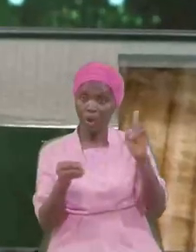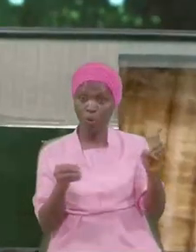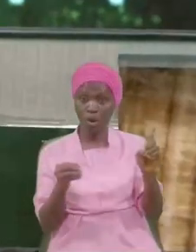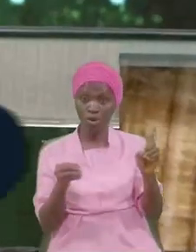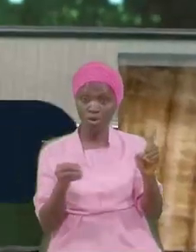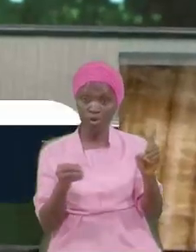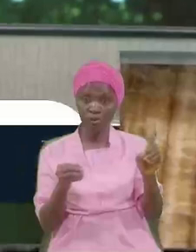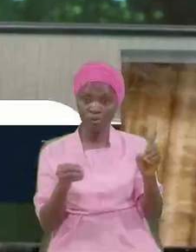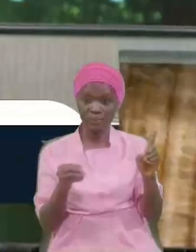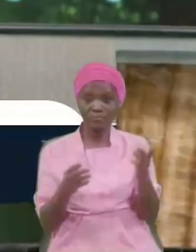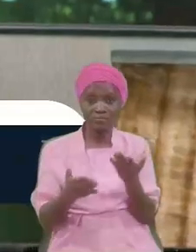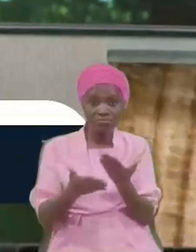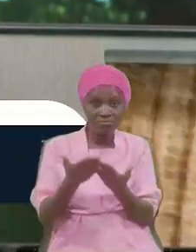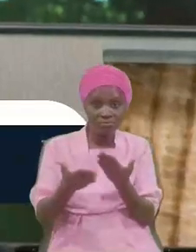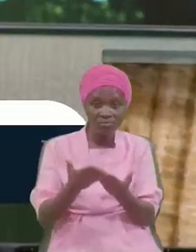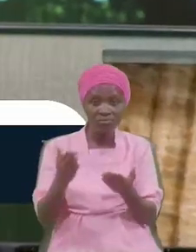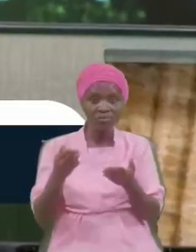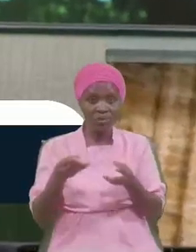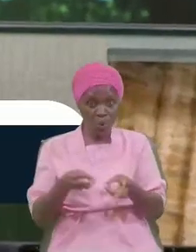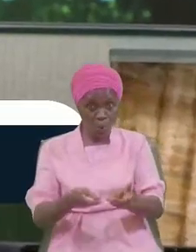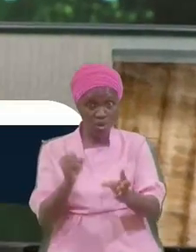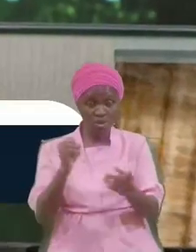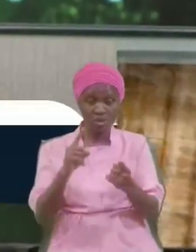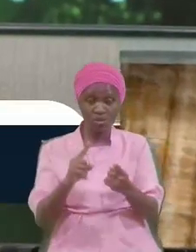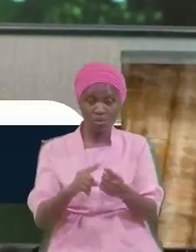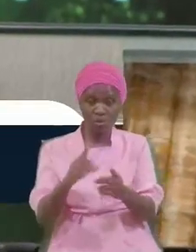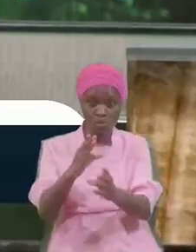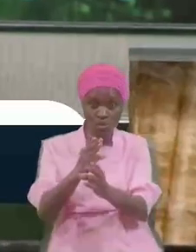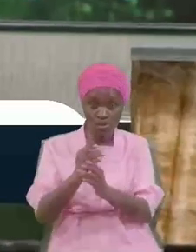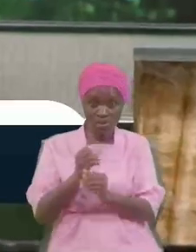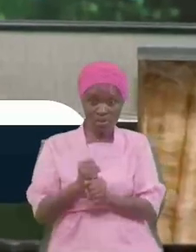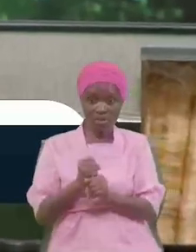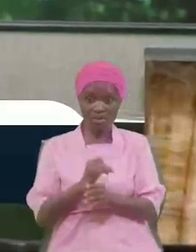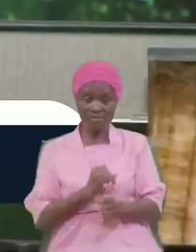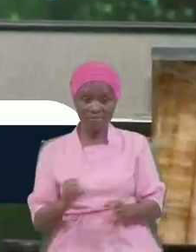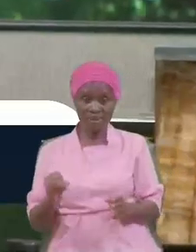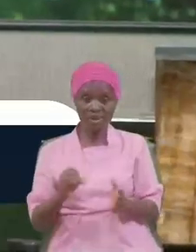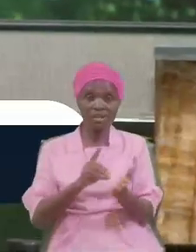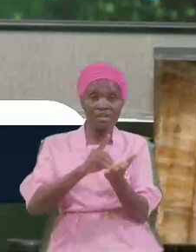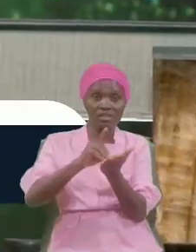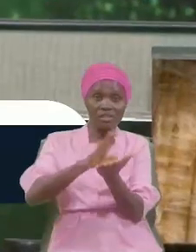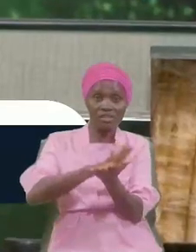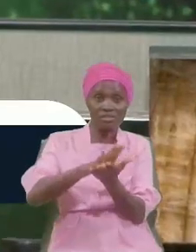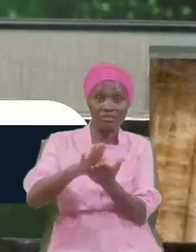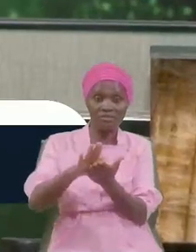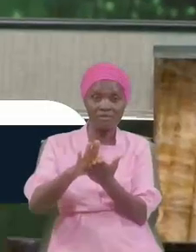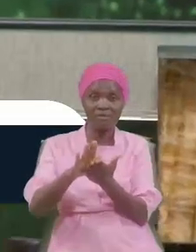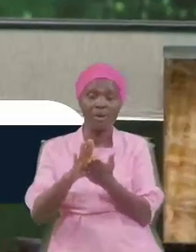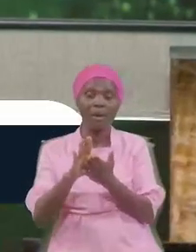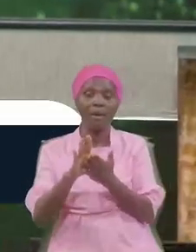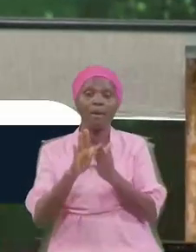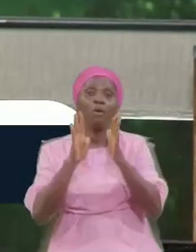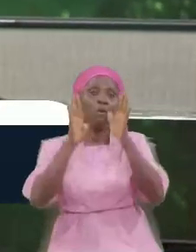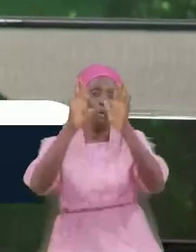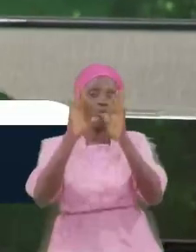simples moyens pour recevoir les prodiges surnaturels. Les gens croient que c'est trop difficile,